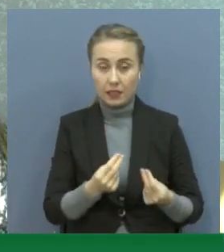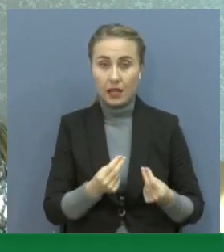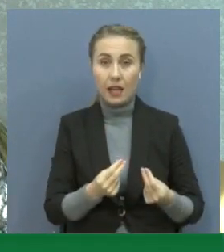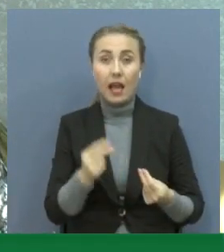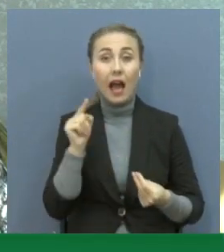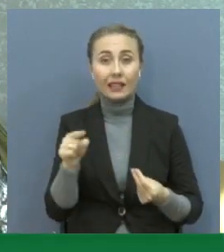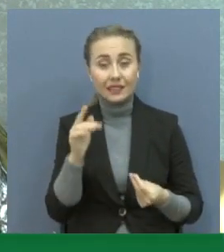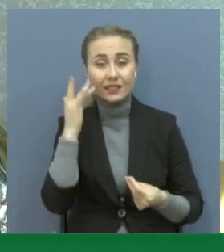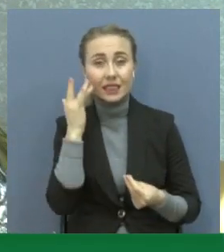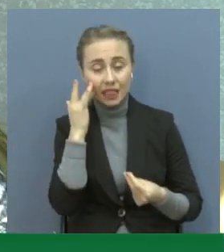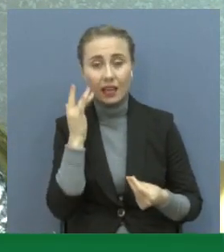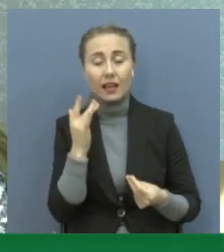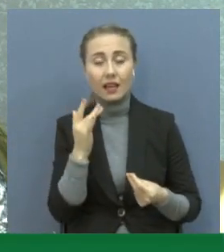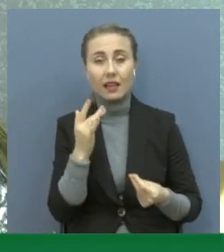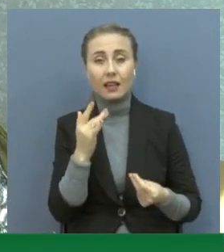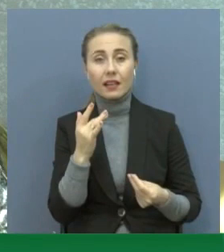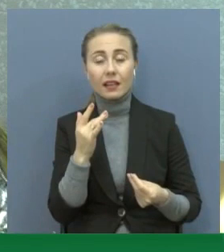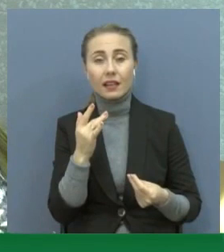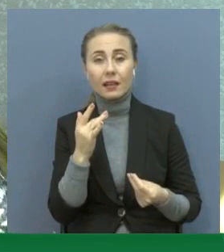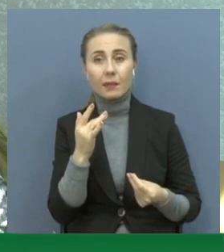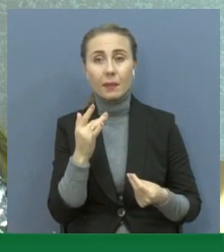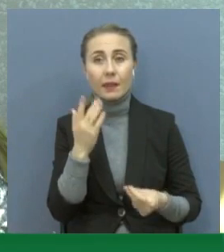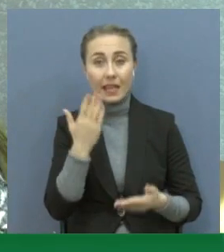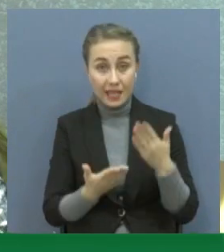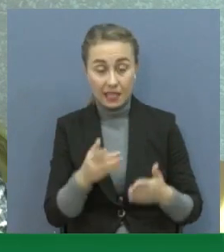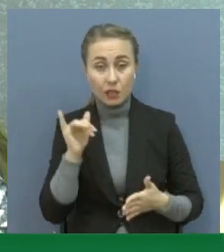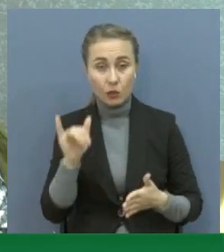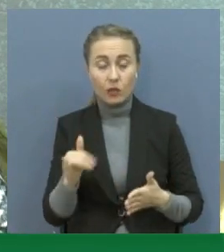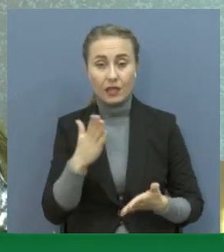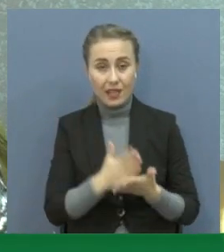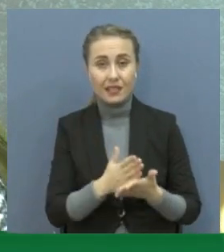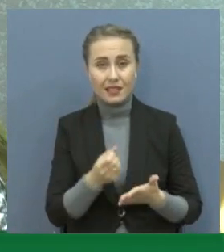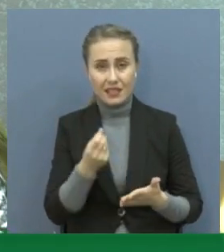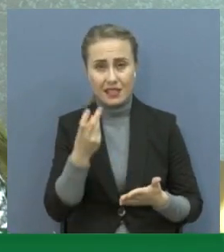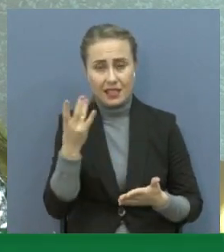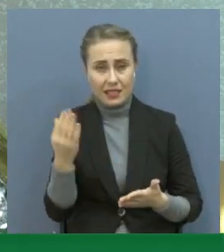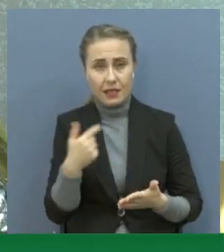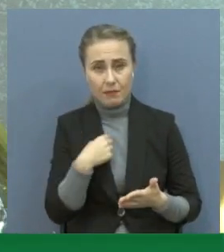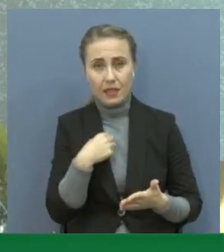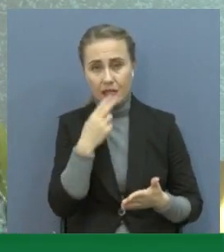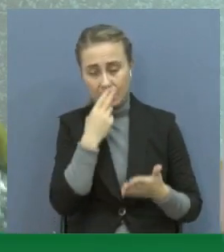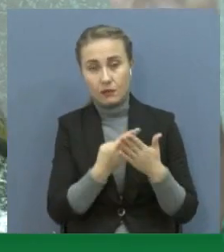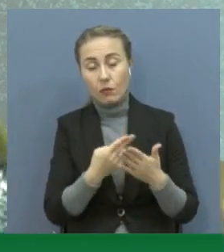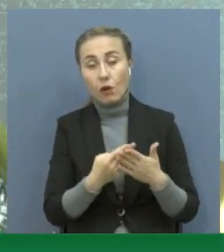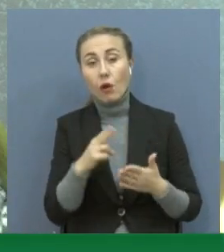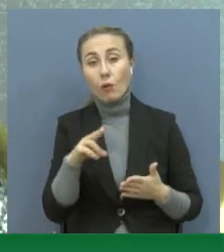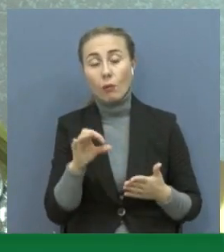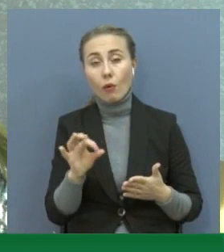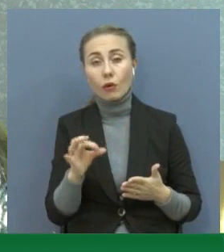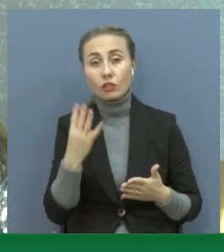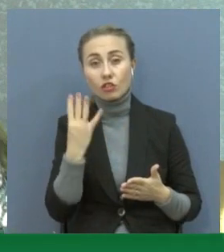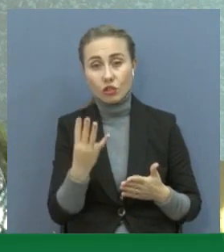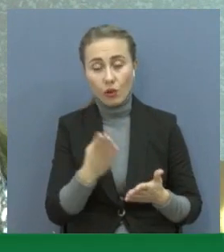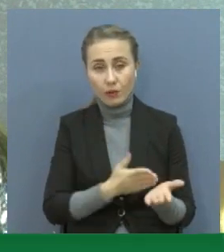они обычно как раз таки, если вот есть несколько, да, если мы рассмотрим, по